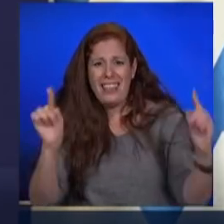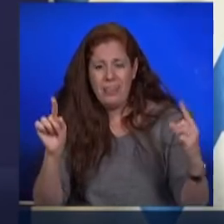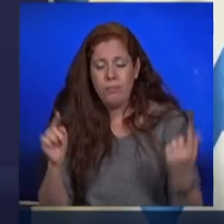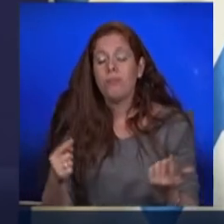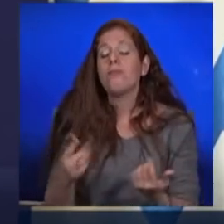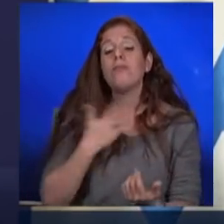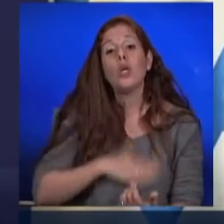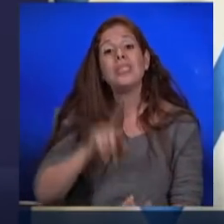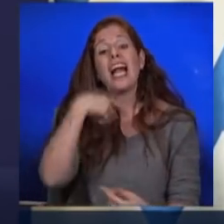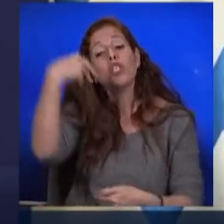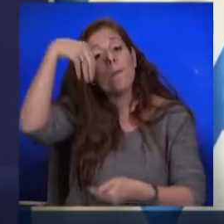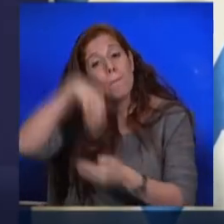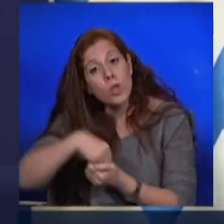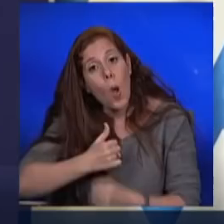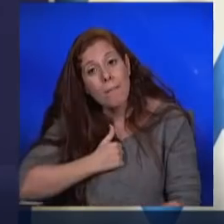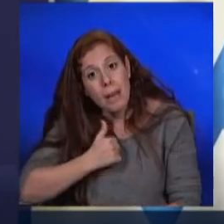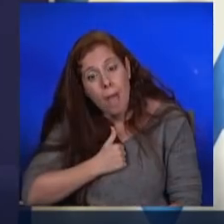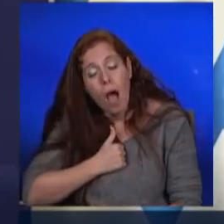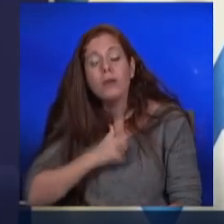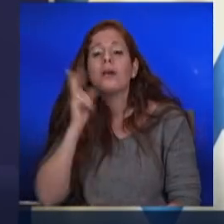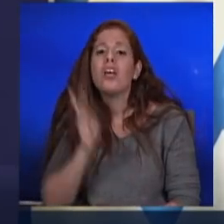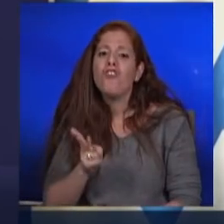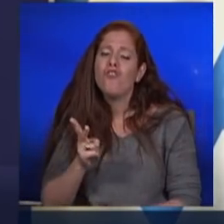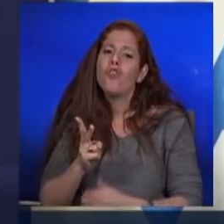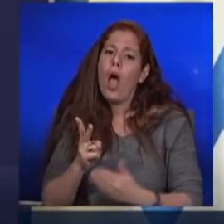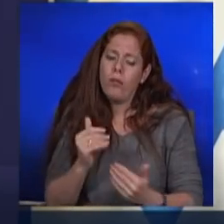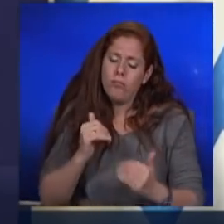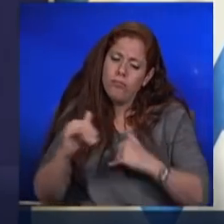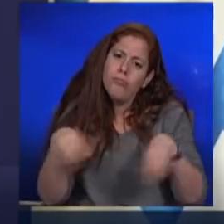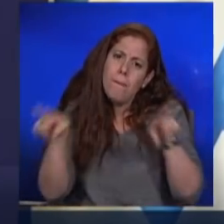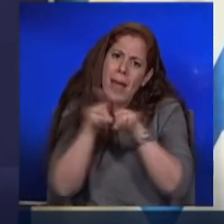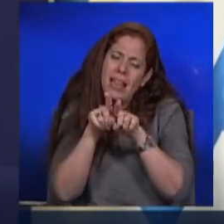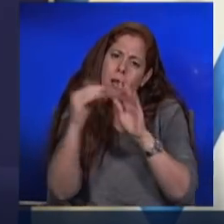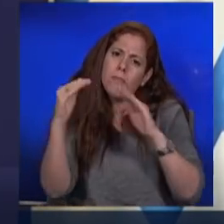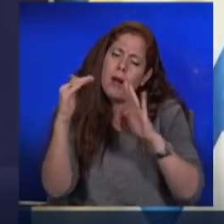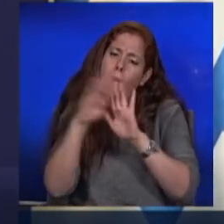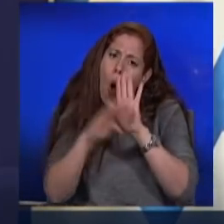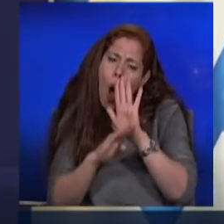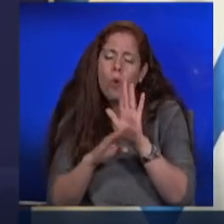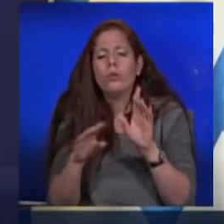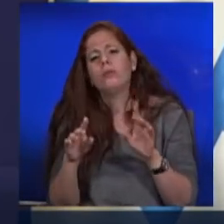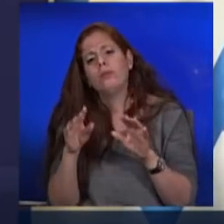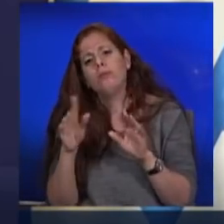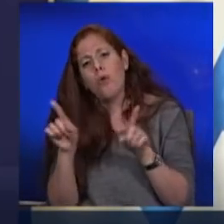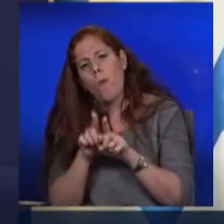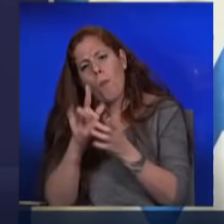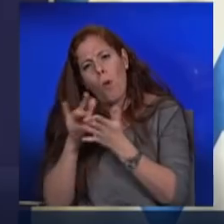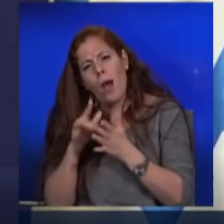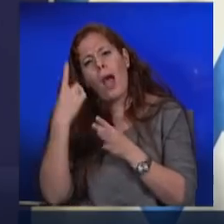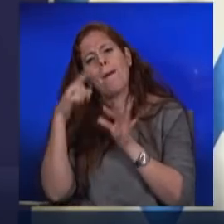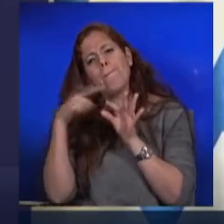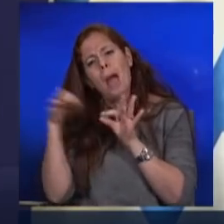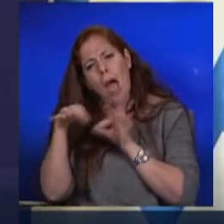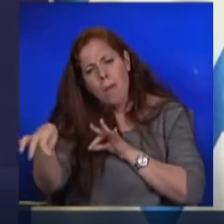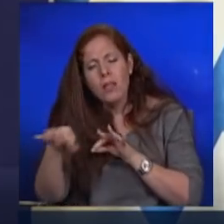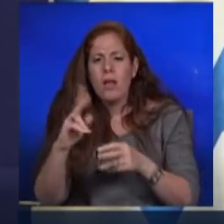ברק אפשר לנוע בהתאם להוראות הנהוגות בכל מקום אחר בארץ, 100 מטר מהבניין וכדומה. אני